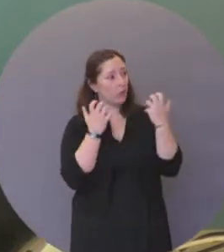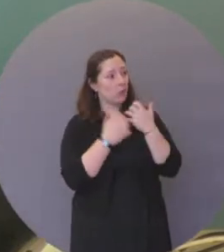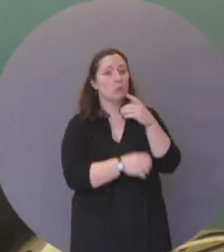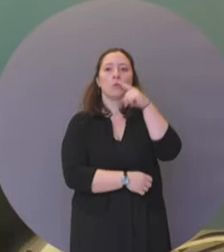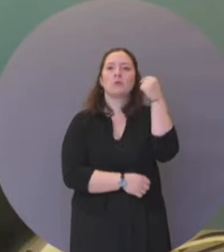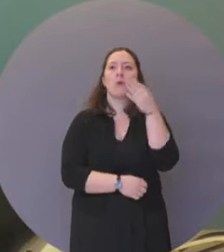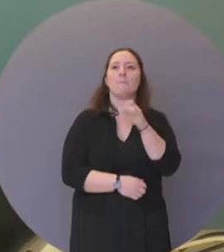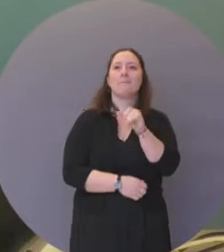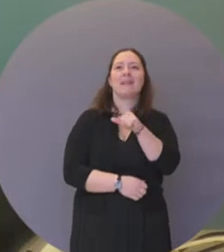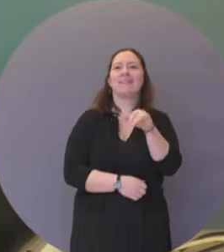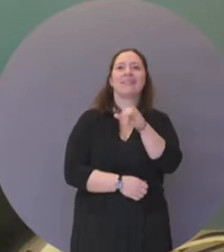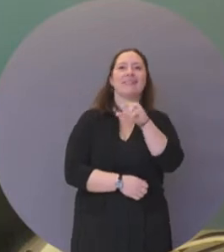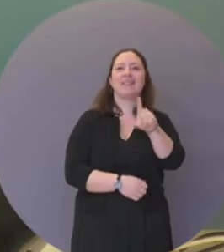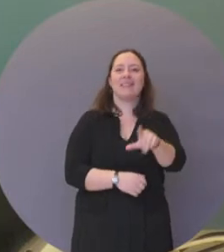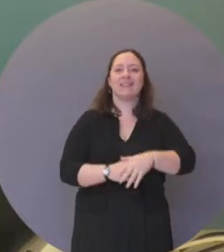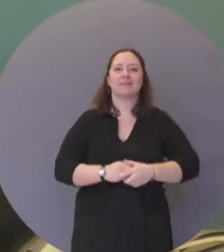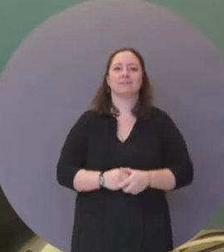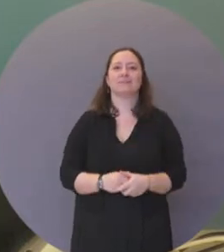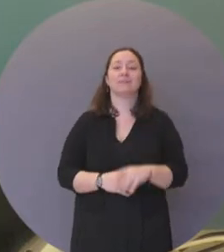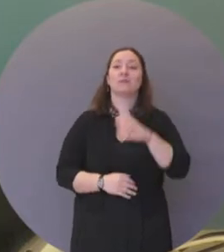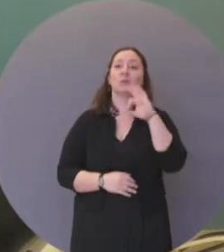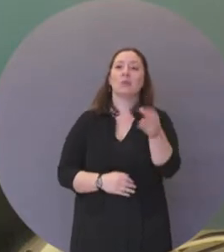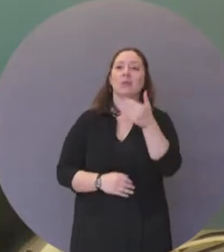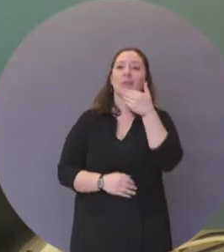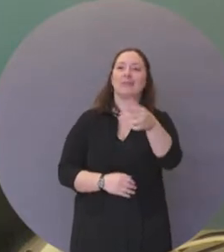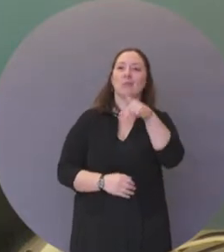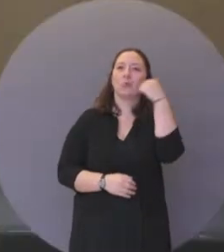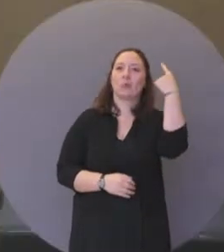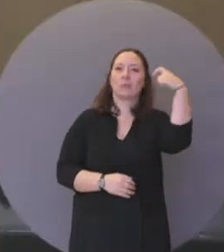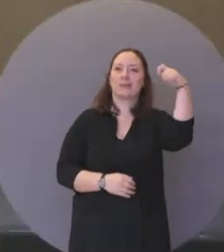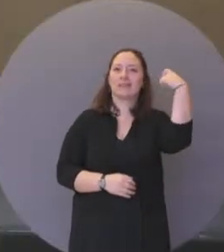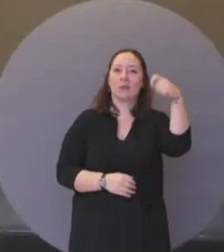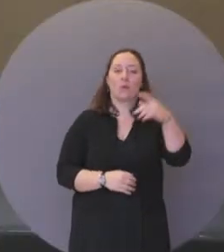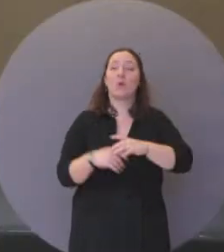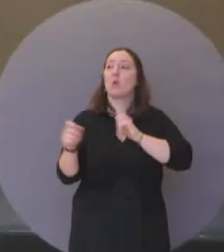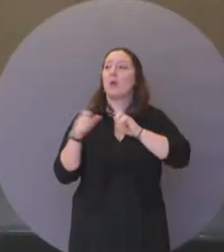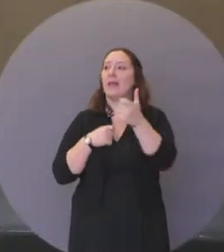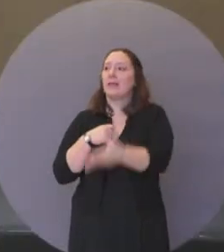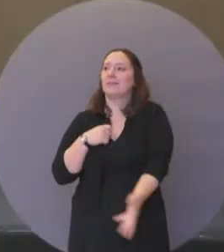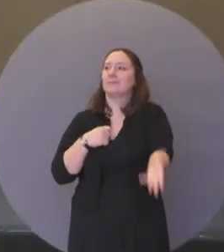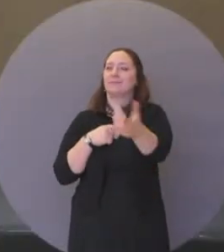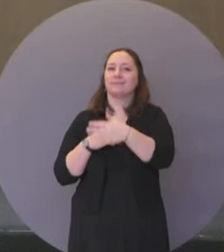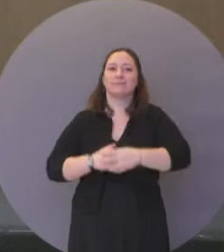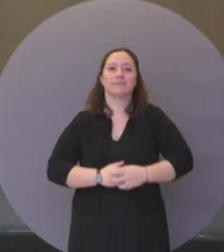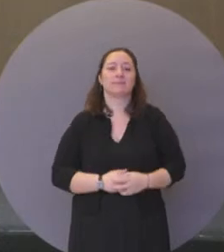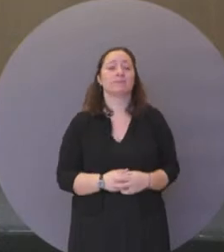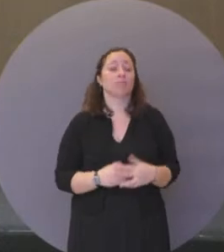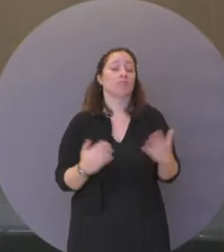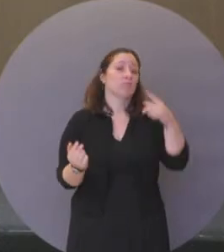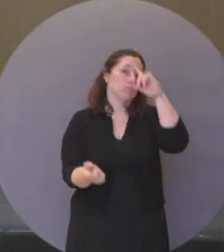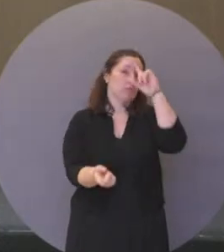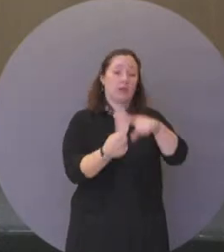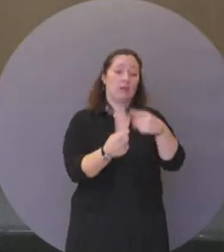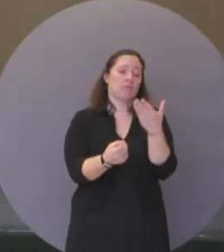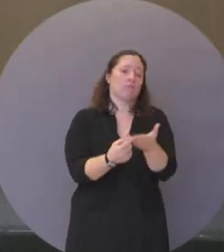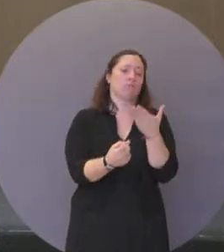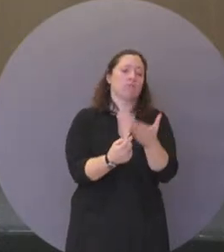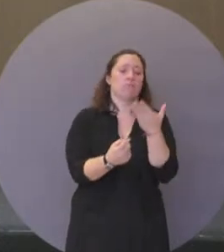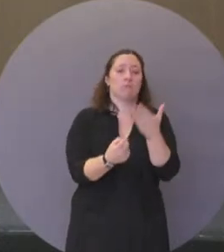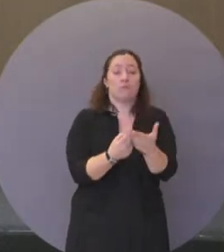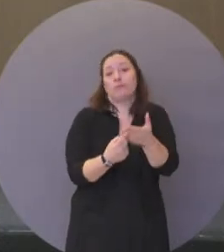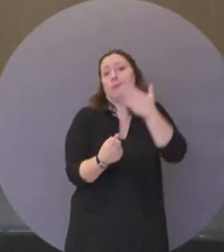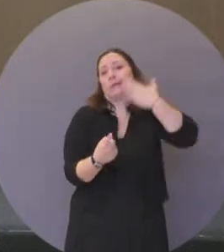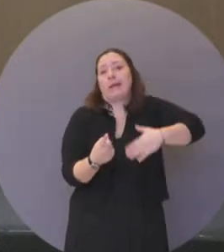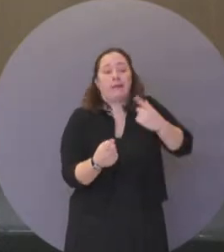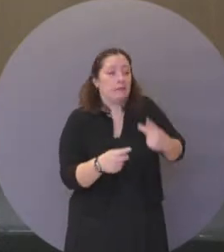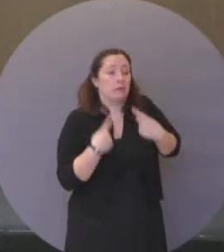Basile oui merci monsieur le Président mes chers collègues c'est un sujet évidemment d'actualité et